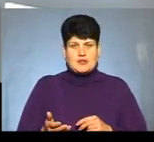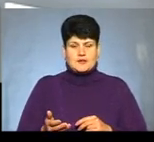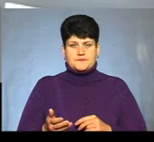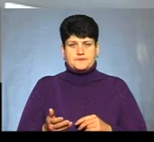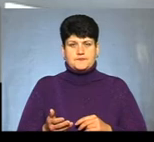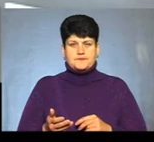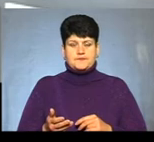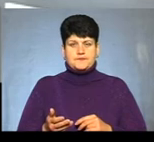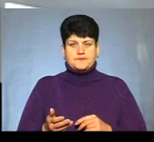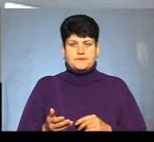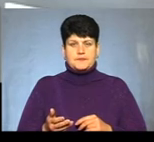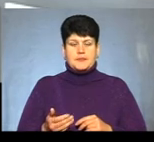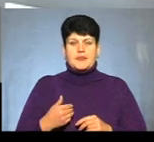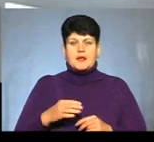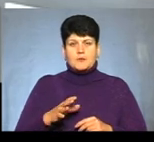виховали.